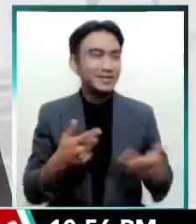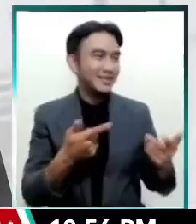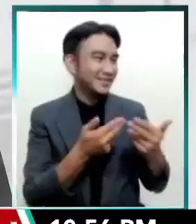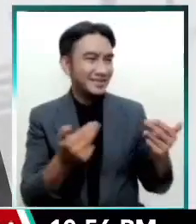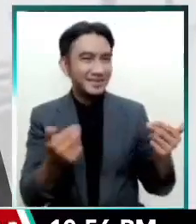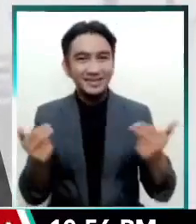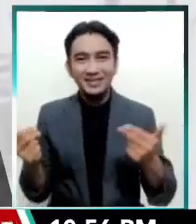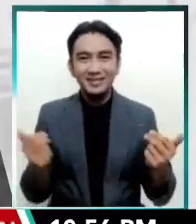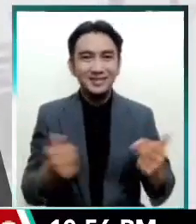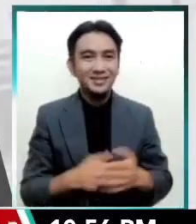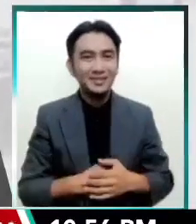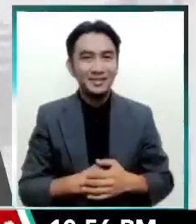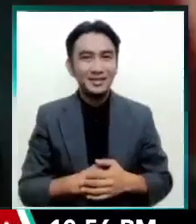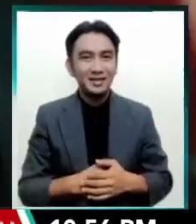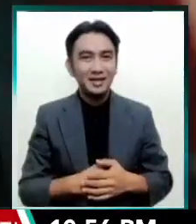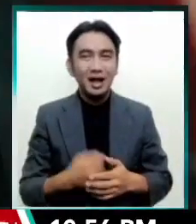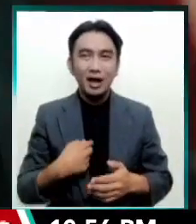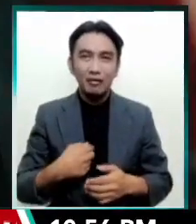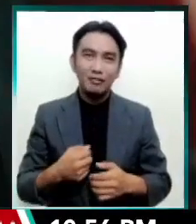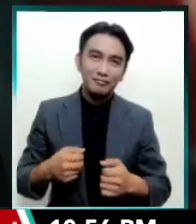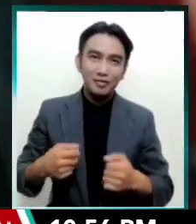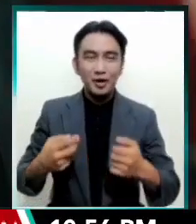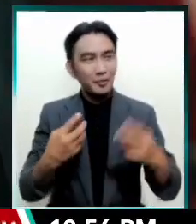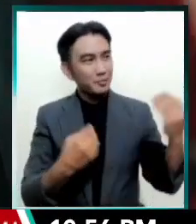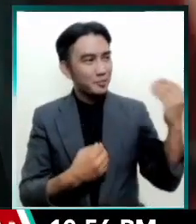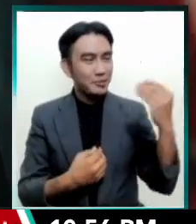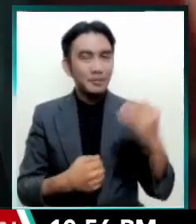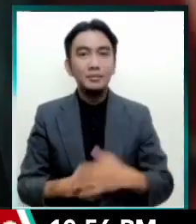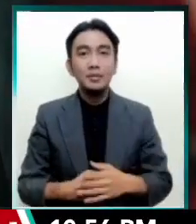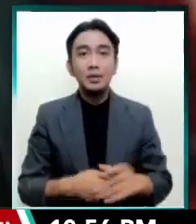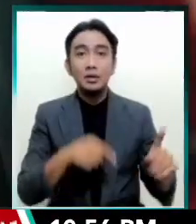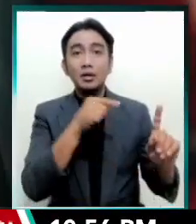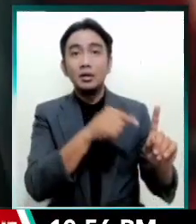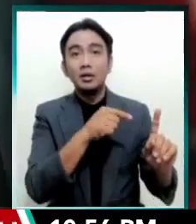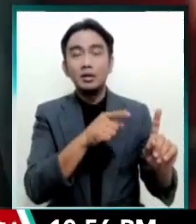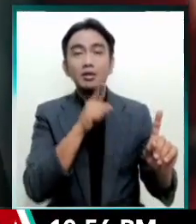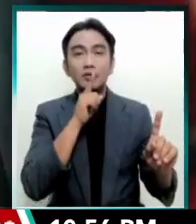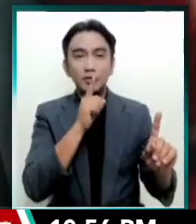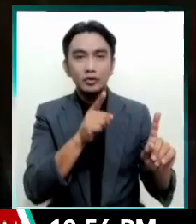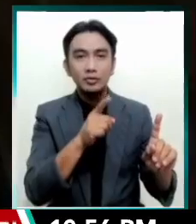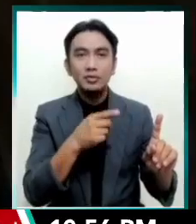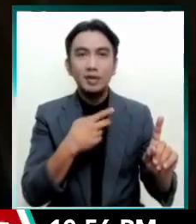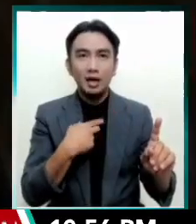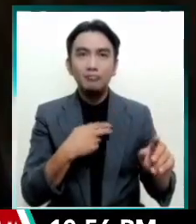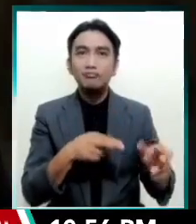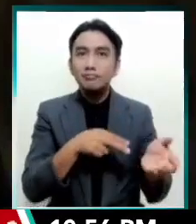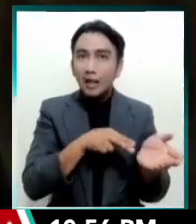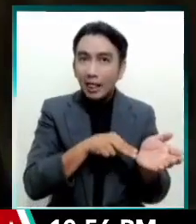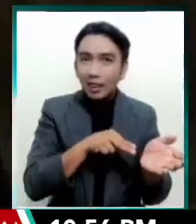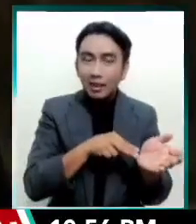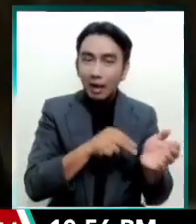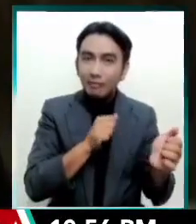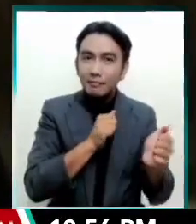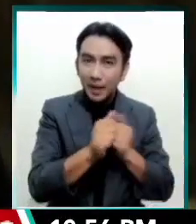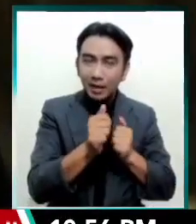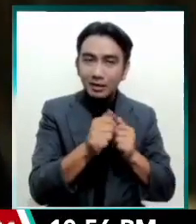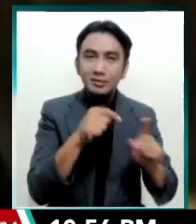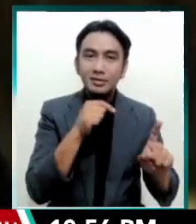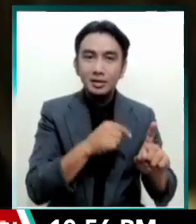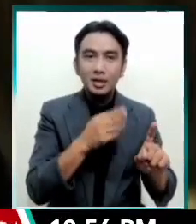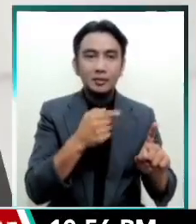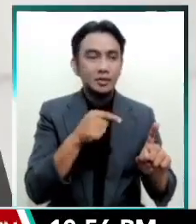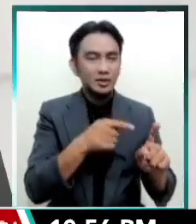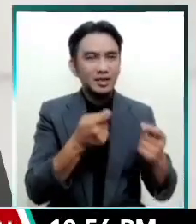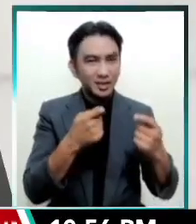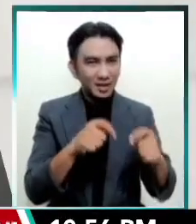kailangan ba yung nakaganyan? Pero si Nanay Veronica, isa palang registered nurse. Sinubukan ng pamamasada dahil bukod raw sa